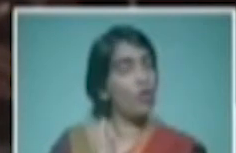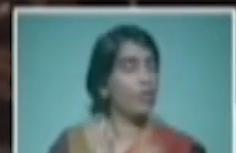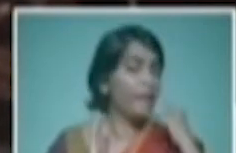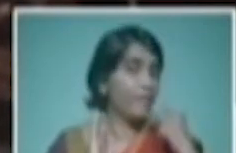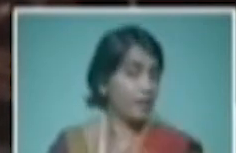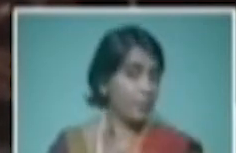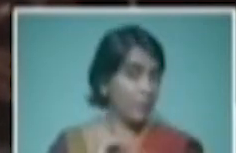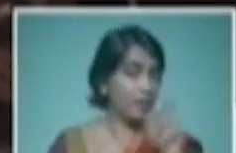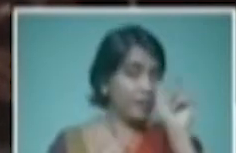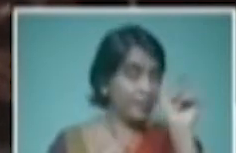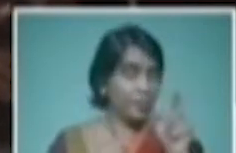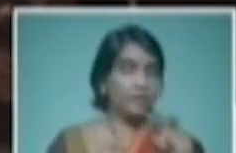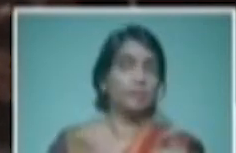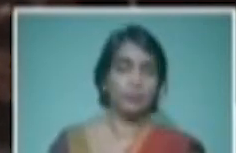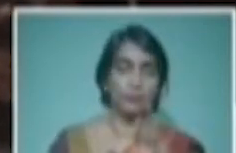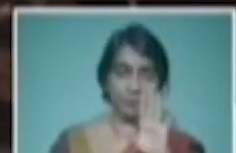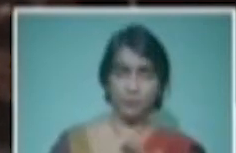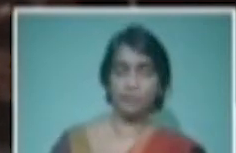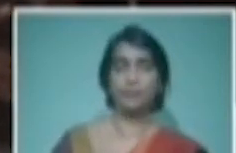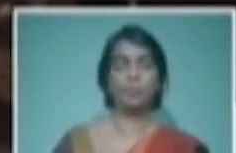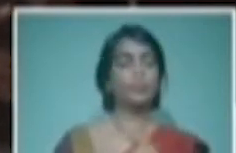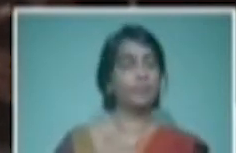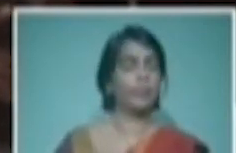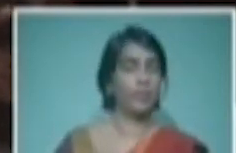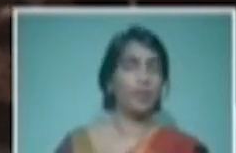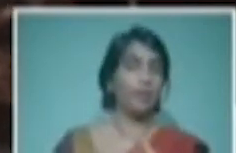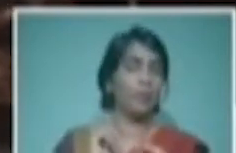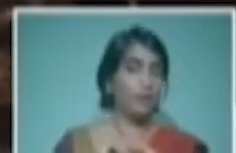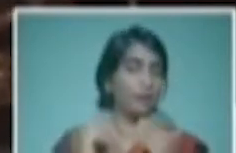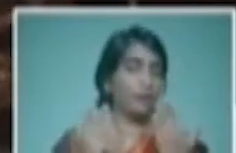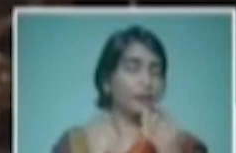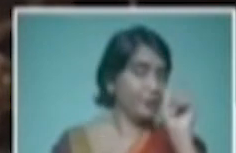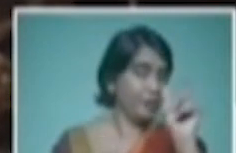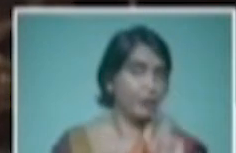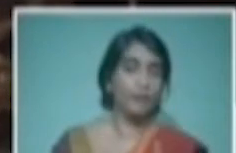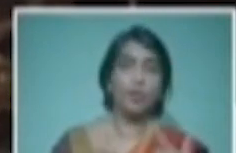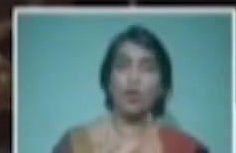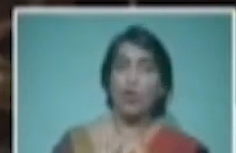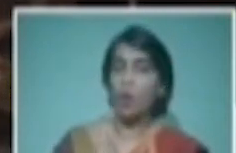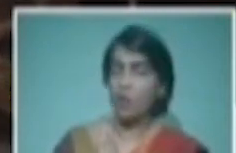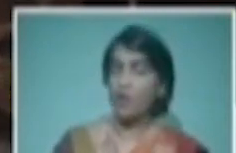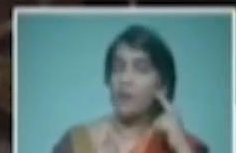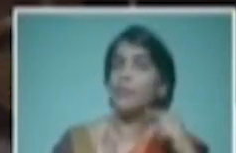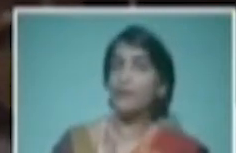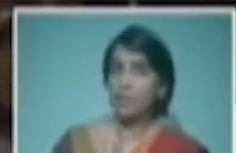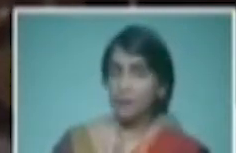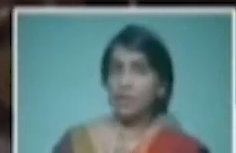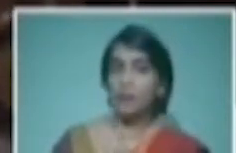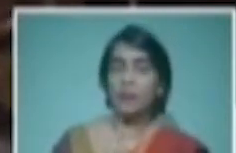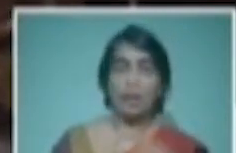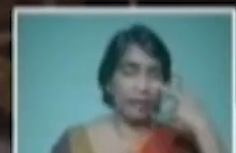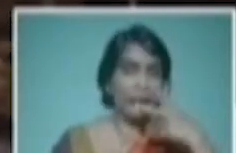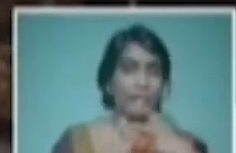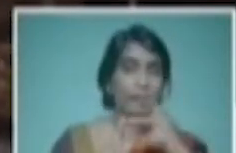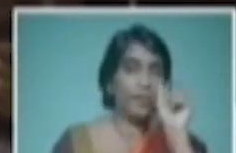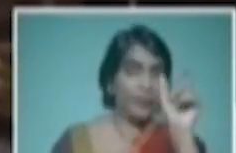ලෙසද පවතී. යනු ශිල්ප කලා විෂය අපොස්ස සාමාන්‍ය පෙළ විභාගය සඳහා තෙවන ඛණ්ඩයේ විෂය